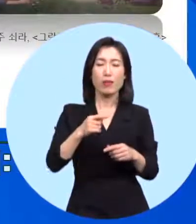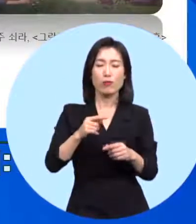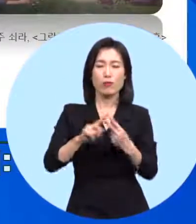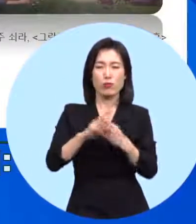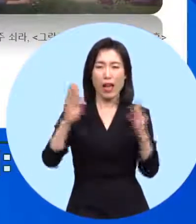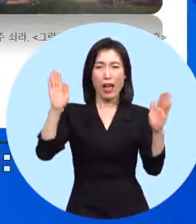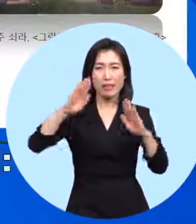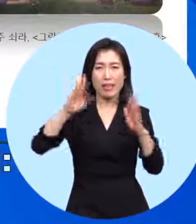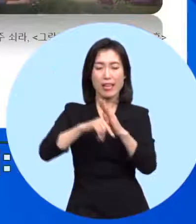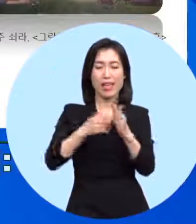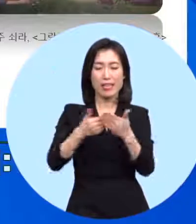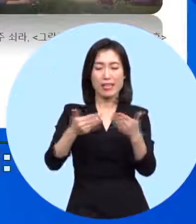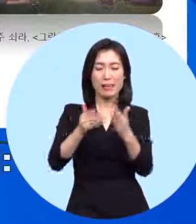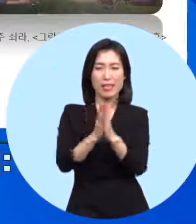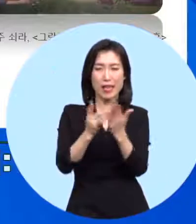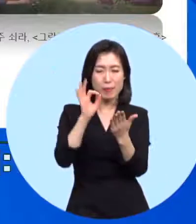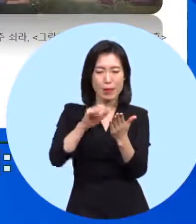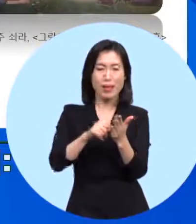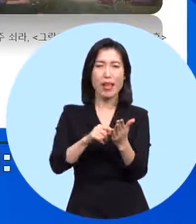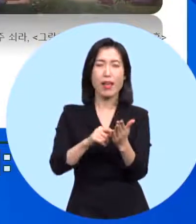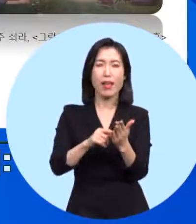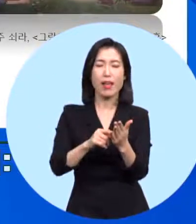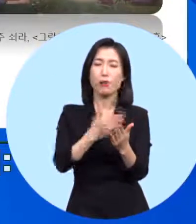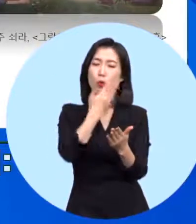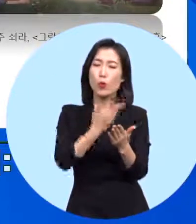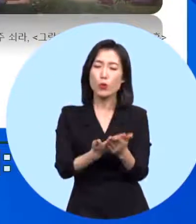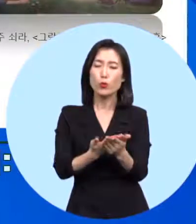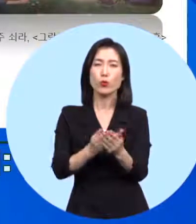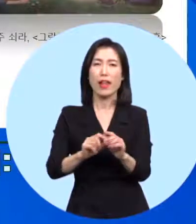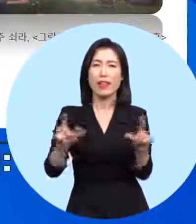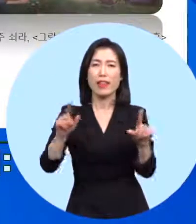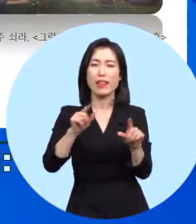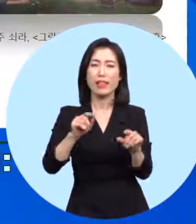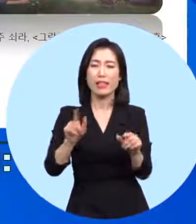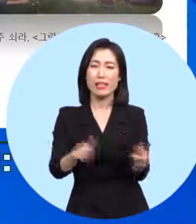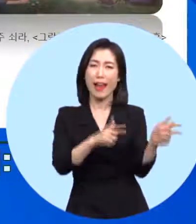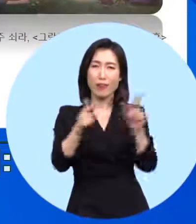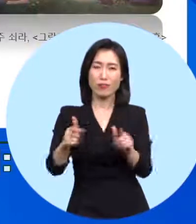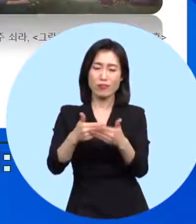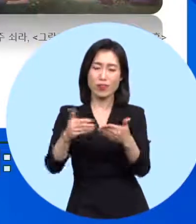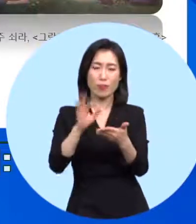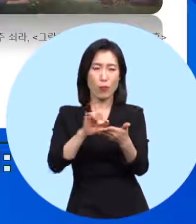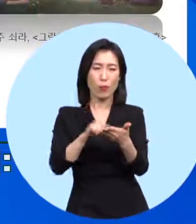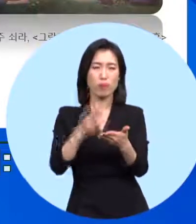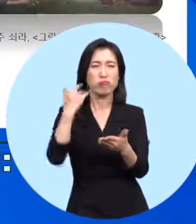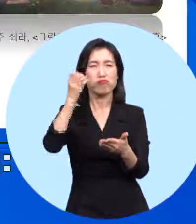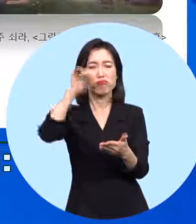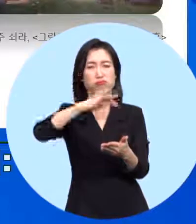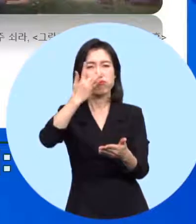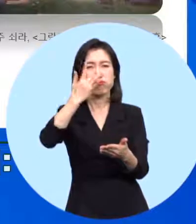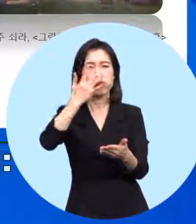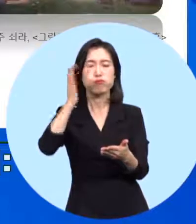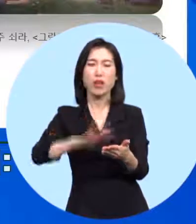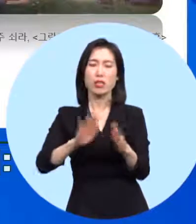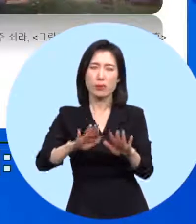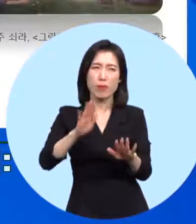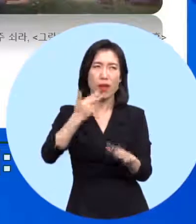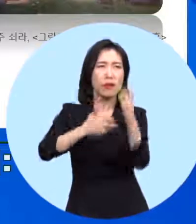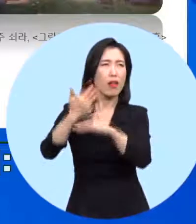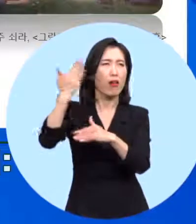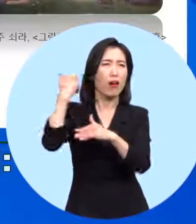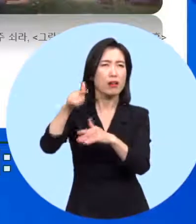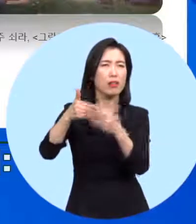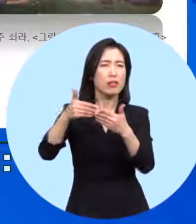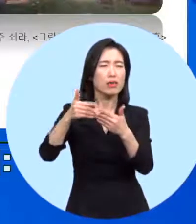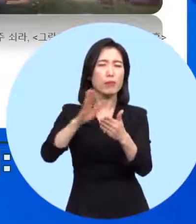저 그림이 왜 저렇게 그리워질까? 그래서 이제는 메타 나러티브 시대가 아니라